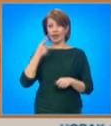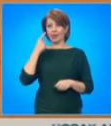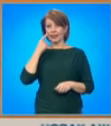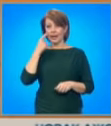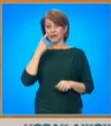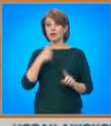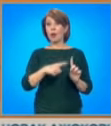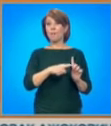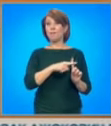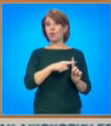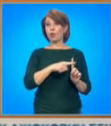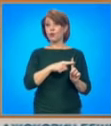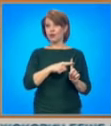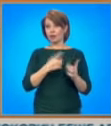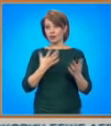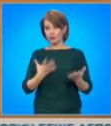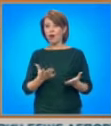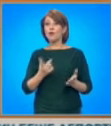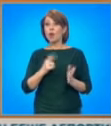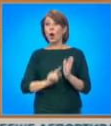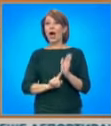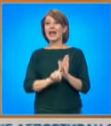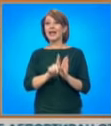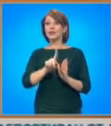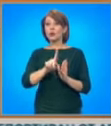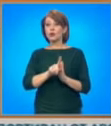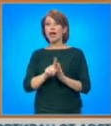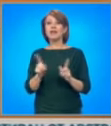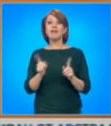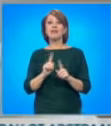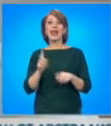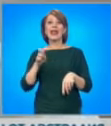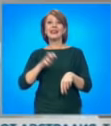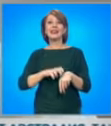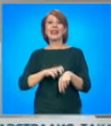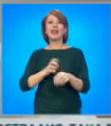се с положителна проба, но резултатът не съответства на Делта варианта.